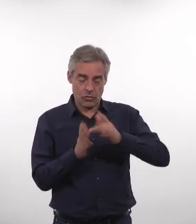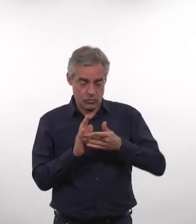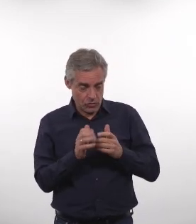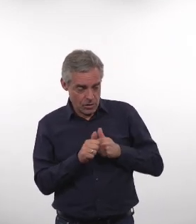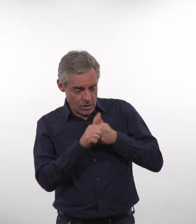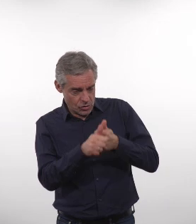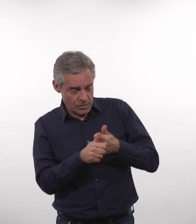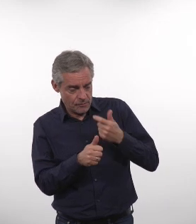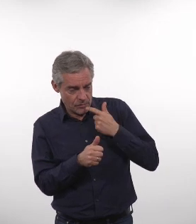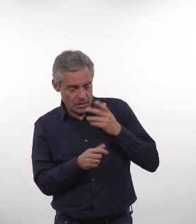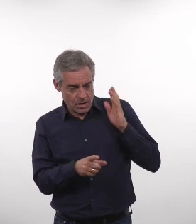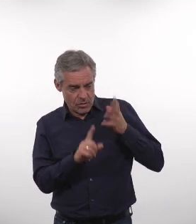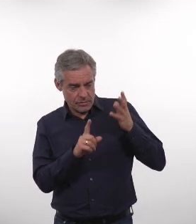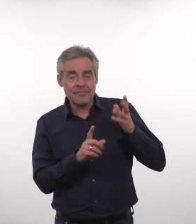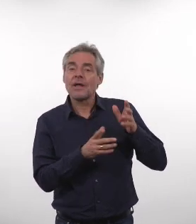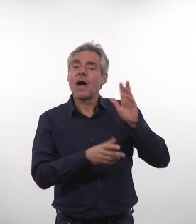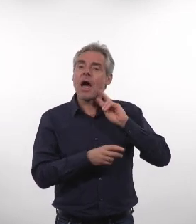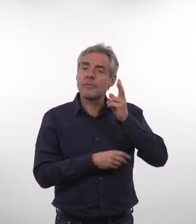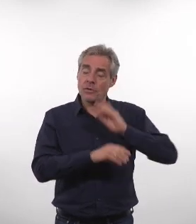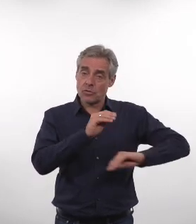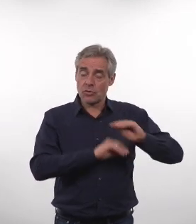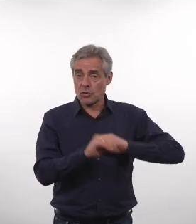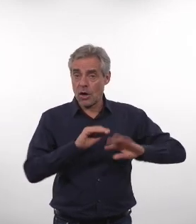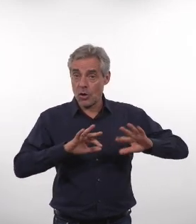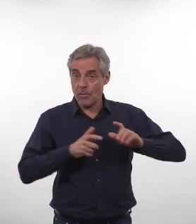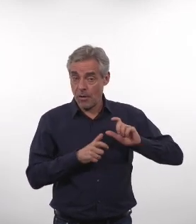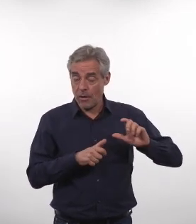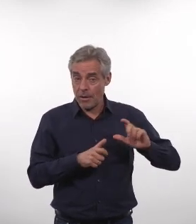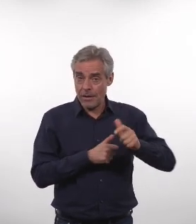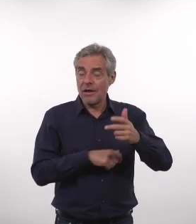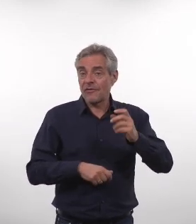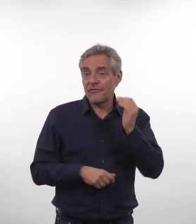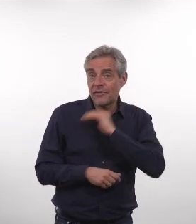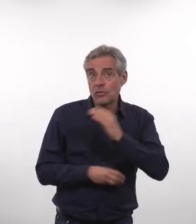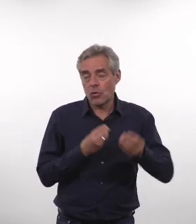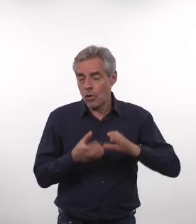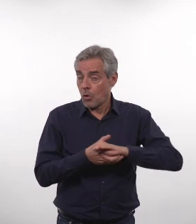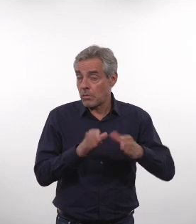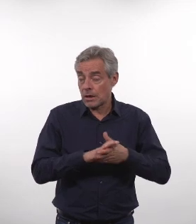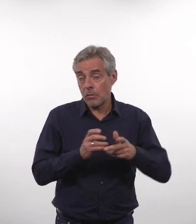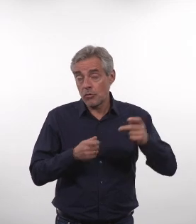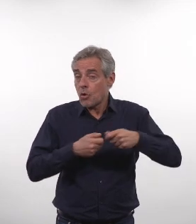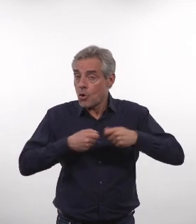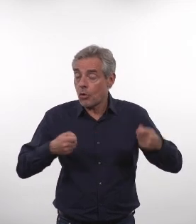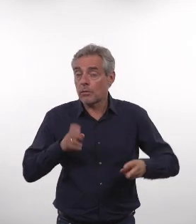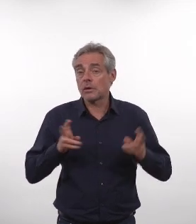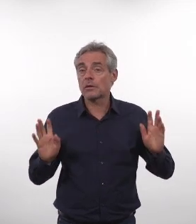permettre de savoir si l'habituation aux soins, voilà, elle va être plutôt rapide ou ça risque d'être un petit peu plus